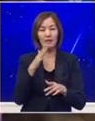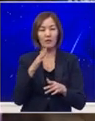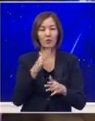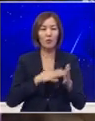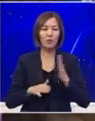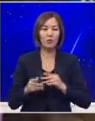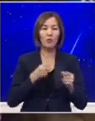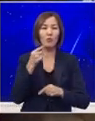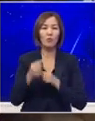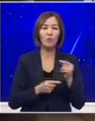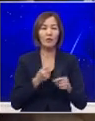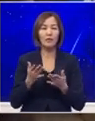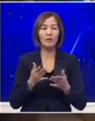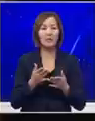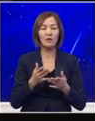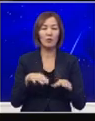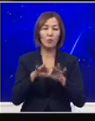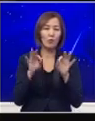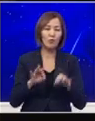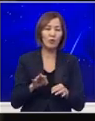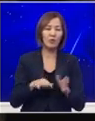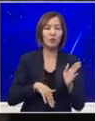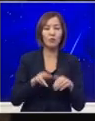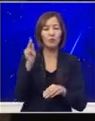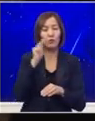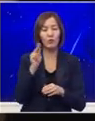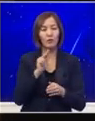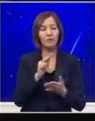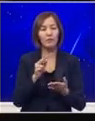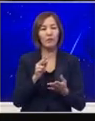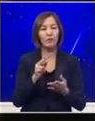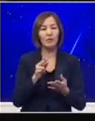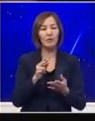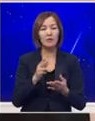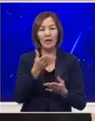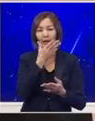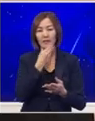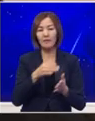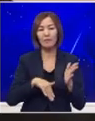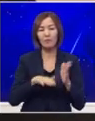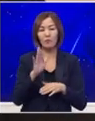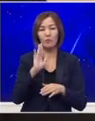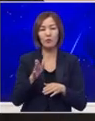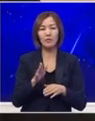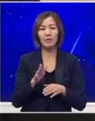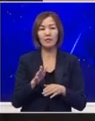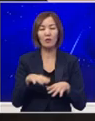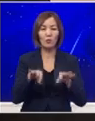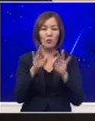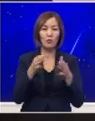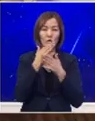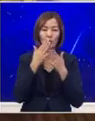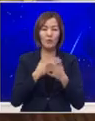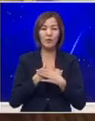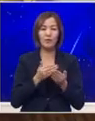ерген ұрпақтары ұлттық өнермен сусындап, жандары тазалық пен сұлулыққа бейім болып өседі. Ал мұнда өнер десе ішкен